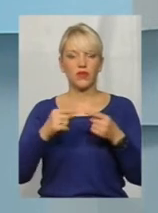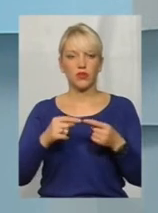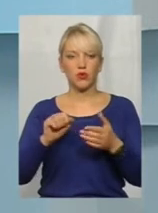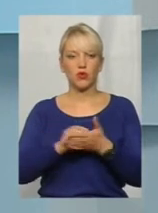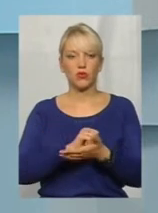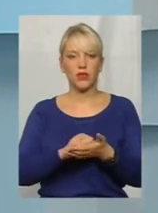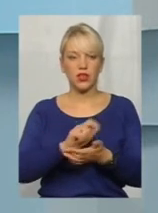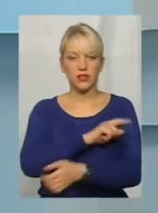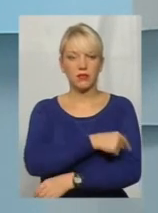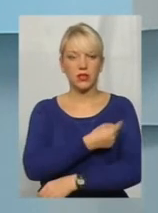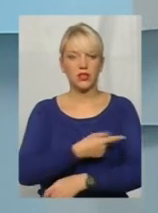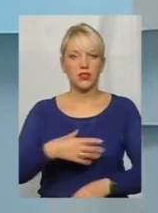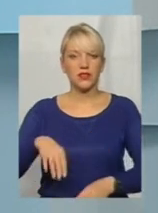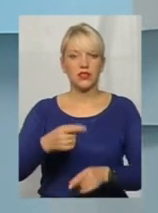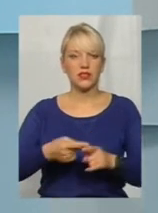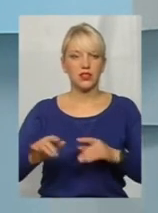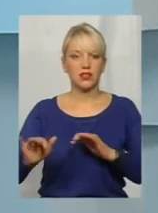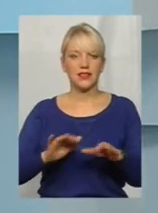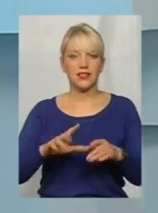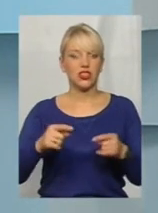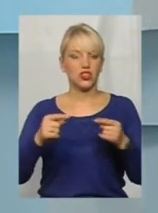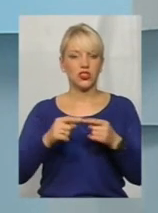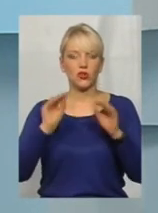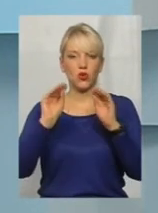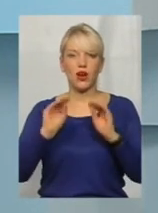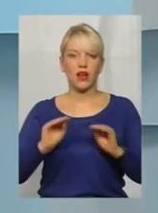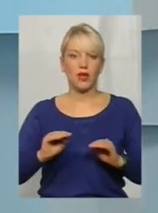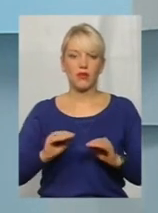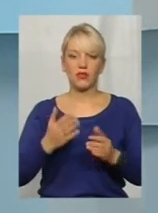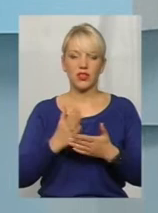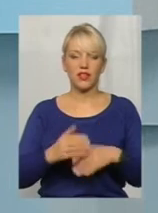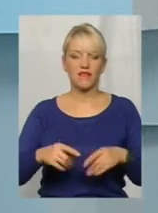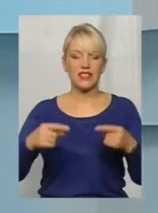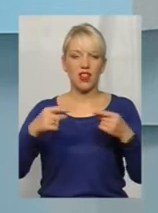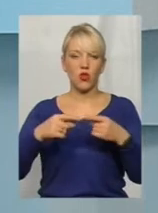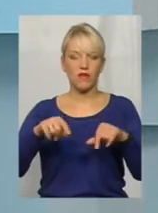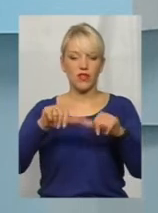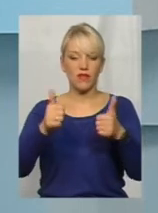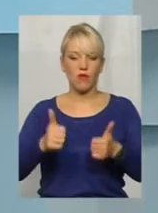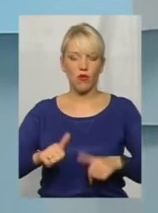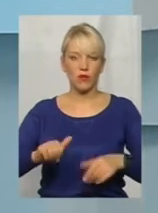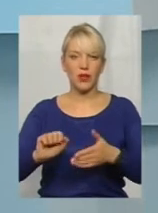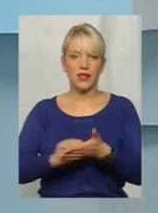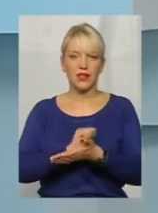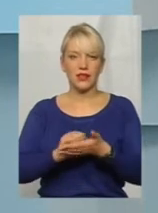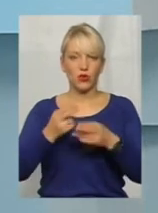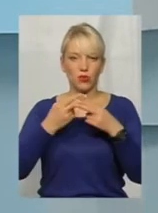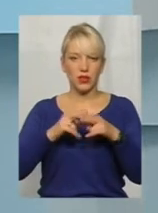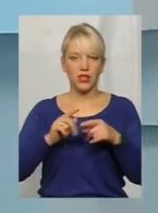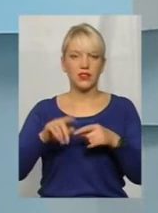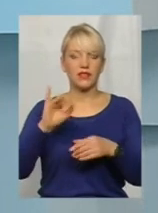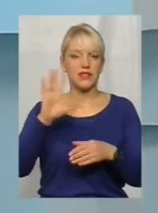Ці всі дії, вони чітко регламентовані, є встановлені форми медичної документації. Вони всі